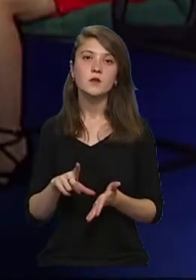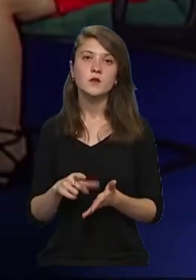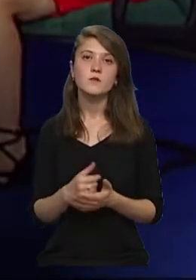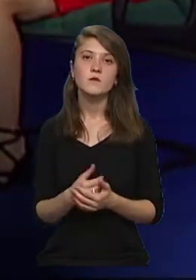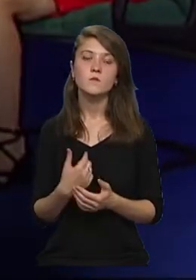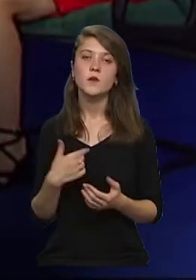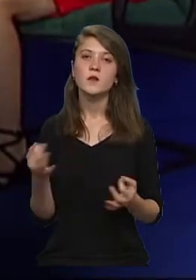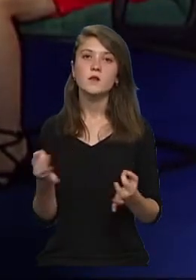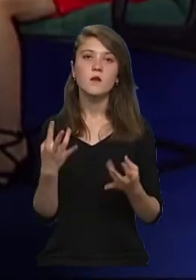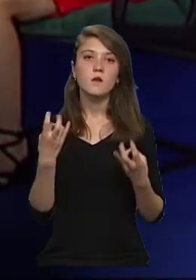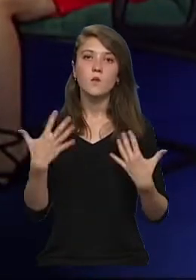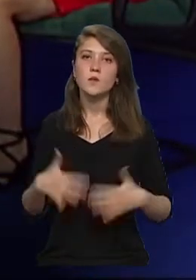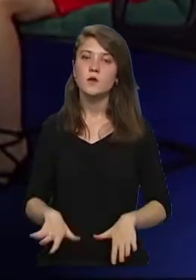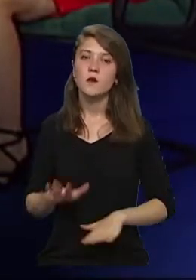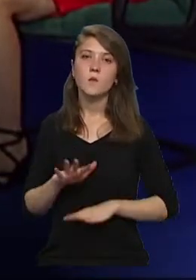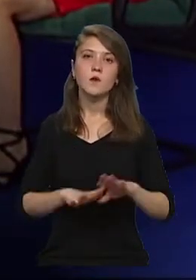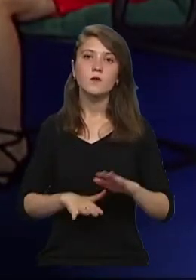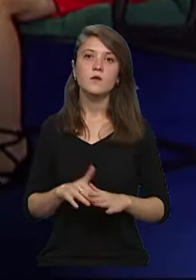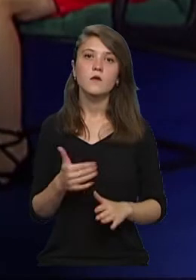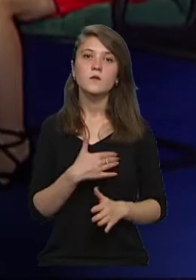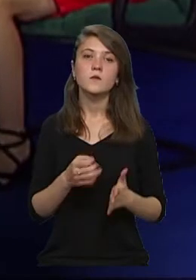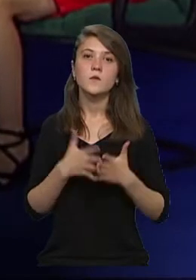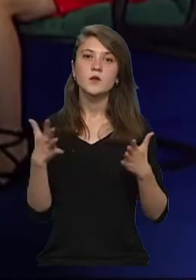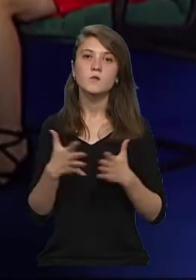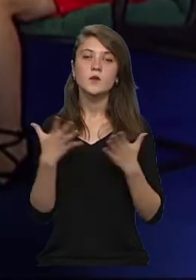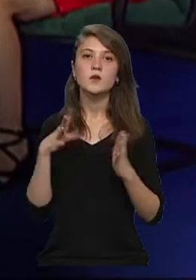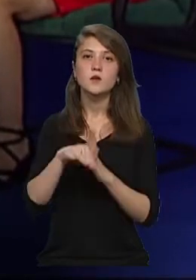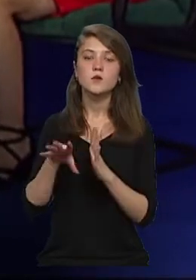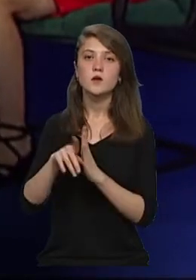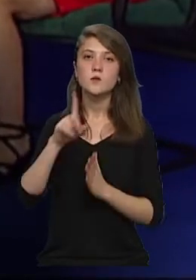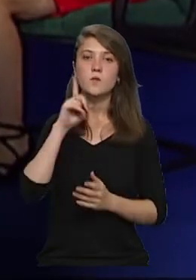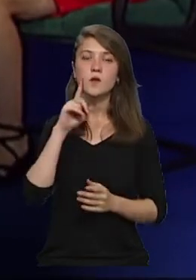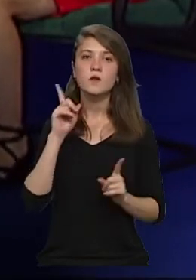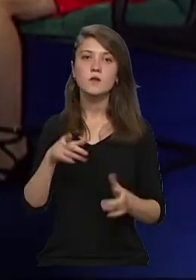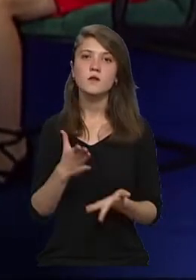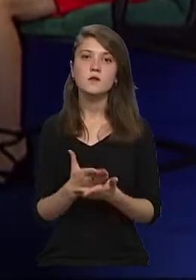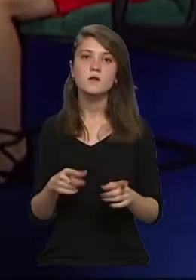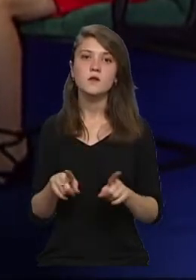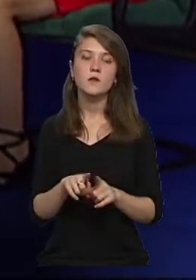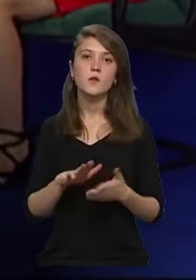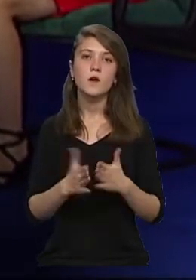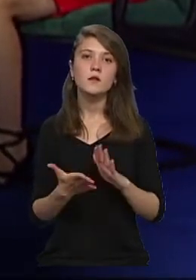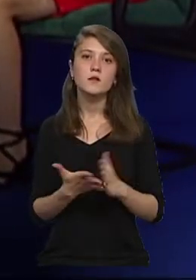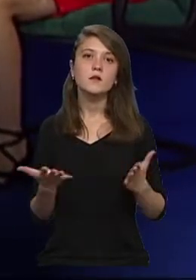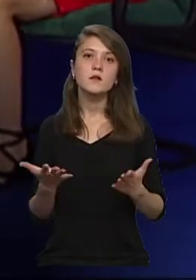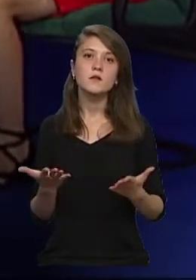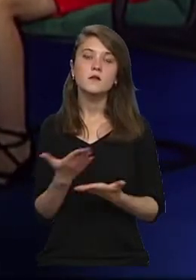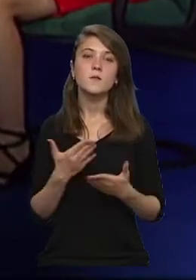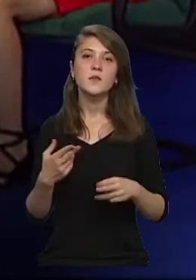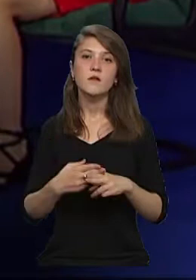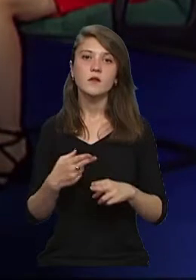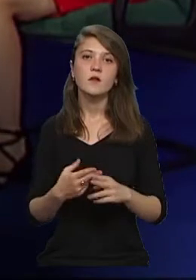Ніколи не опускаємо руки, хочемо більше і більше залучати молодь, тому що також є такі якісь нюанси, які нам, можливо,